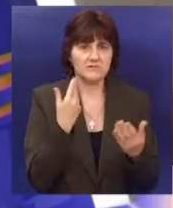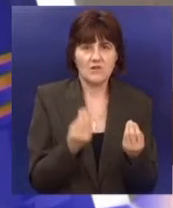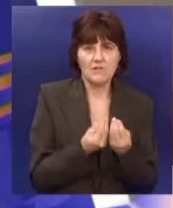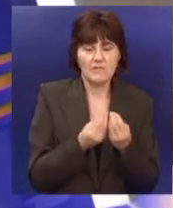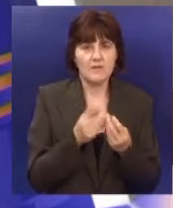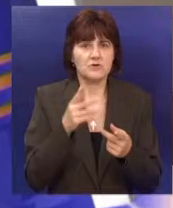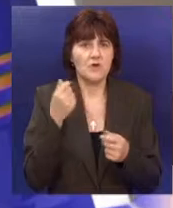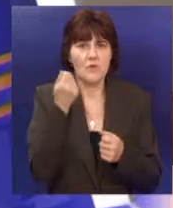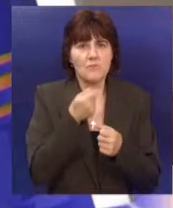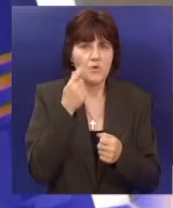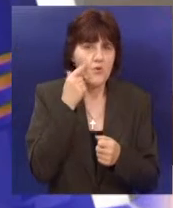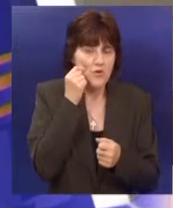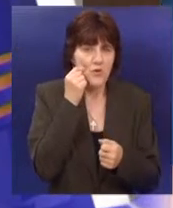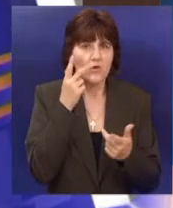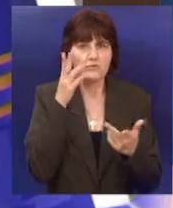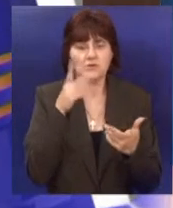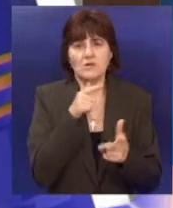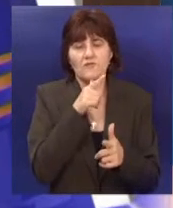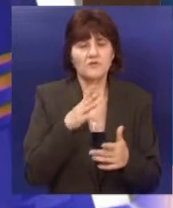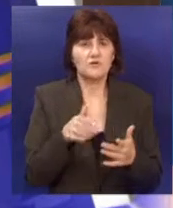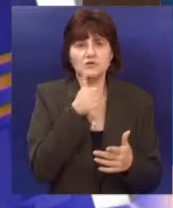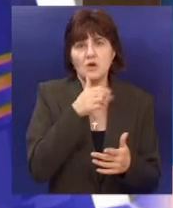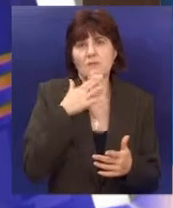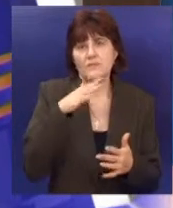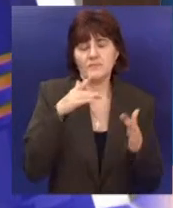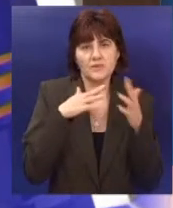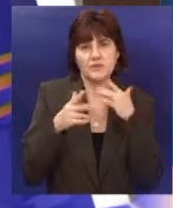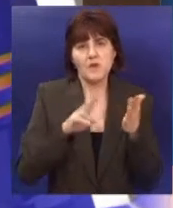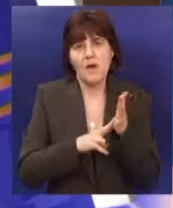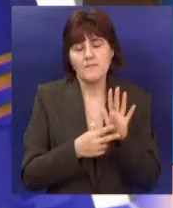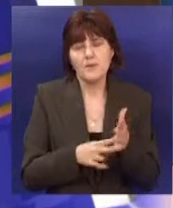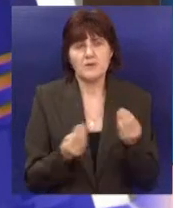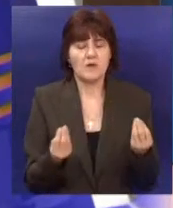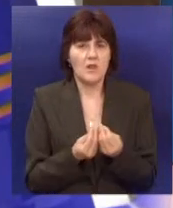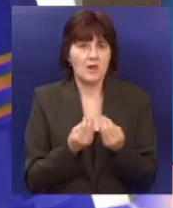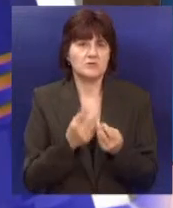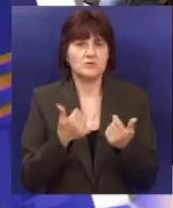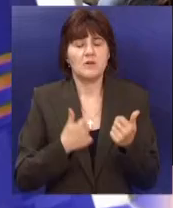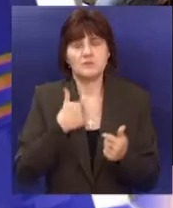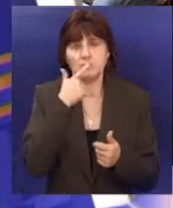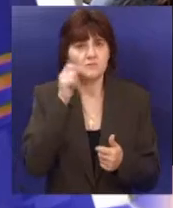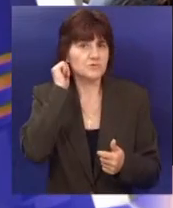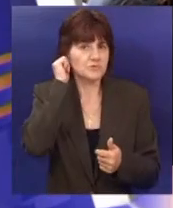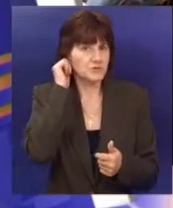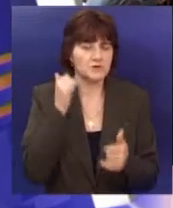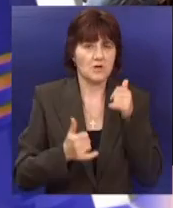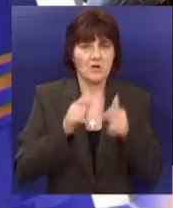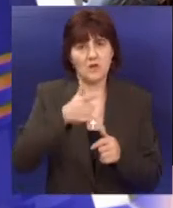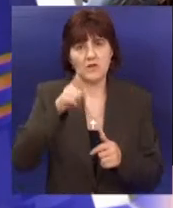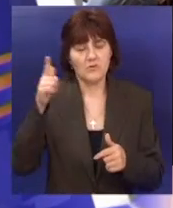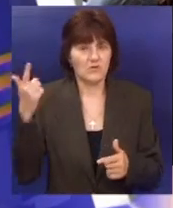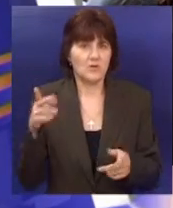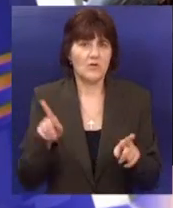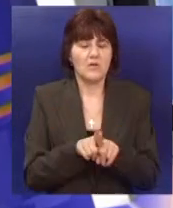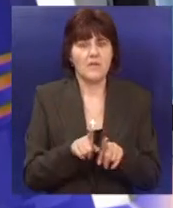kože, poreklo, državljanstvo, nacionalna pripadnost ili etničko poreklo, versko ili političko uverenje, pol, seksualna orijentacija